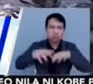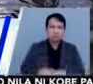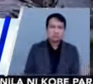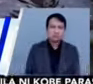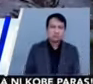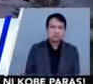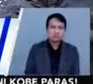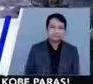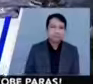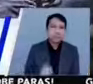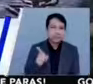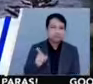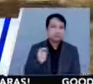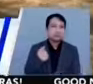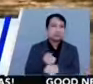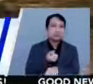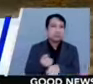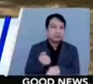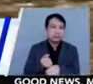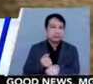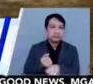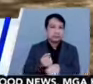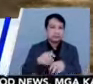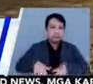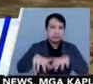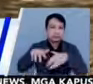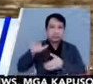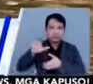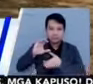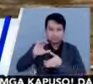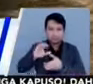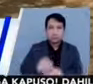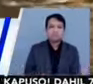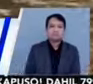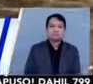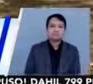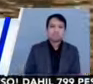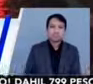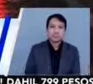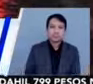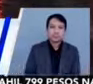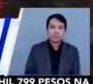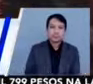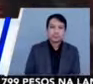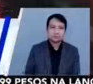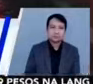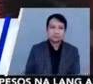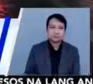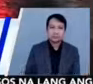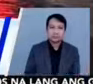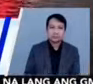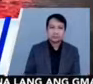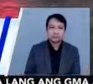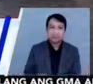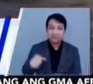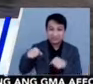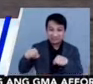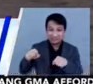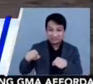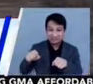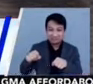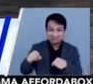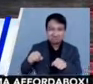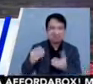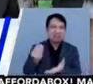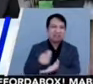Problema rin ang baha sa lungsod ng Caloocan. Bukod sa mga apektadong residente, matumal din ang kita ng mga namamasadang tricycle at jeepney driver.